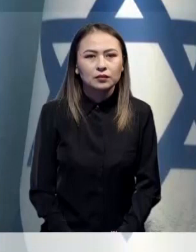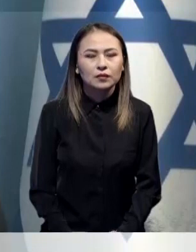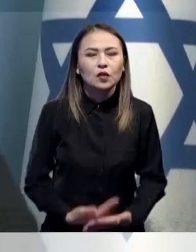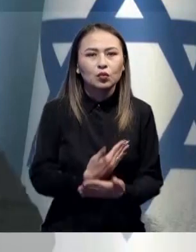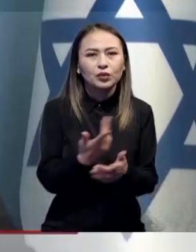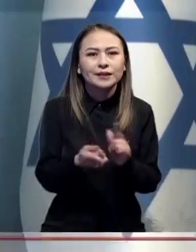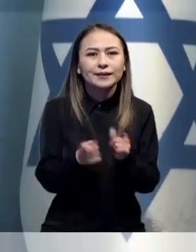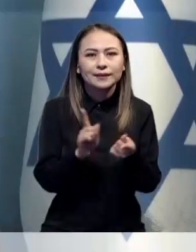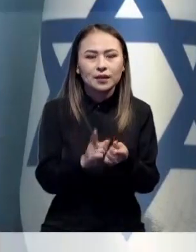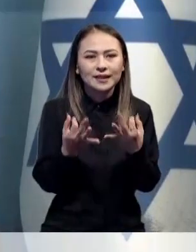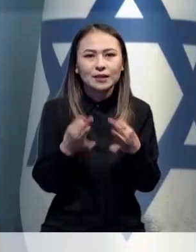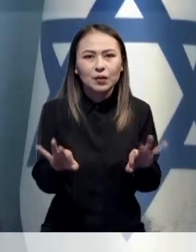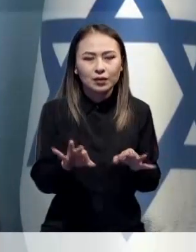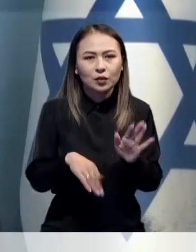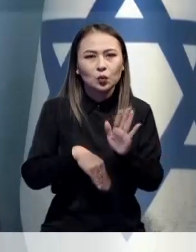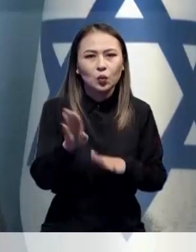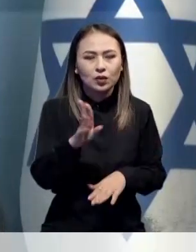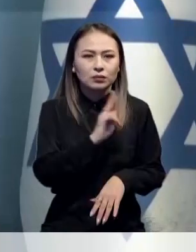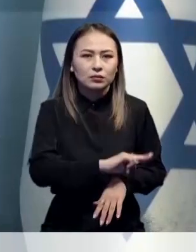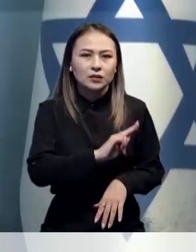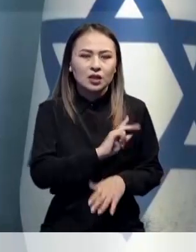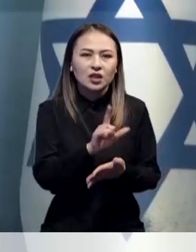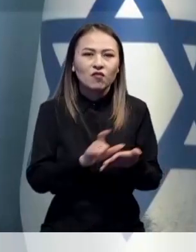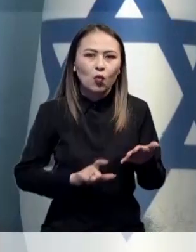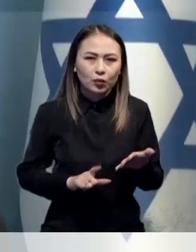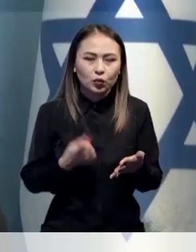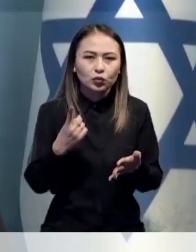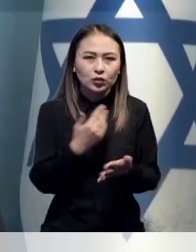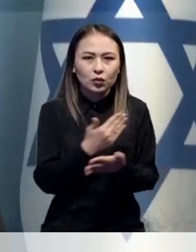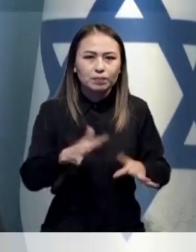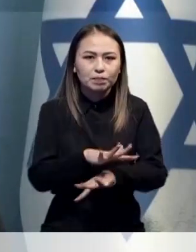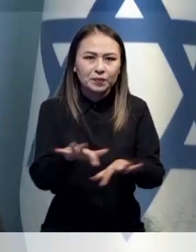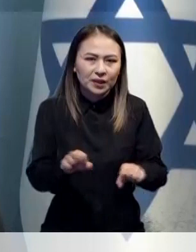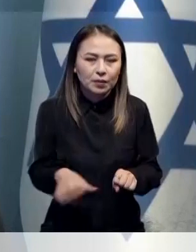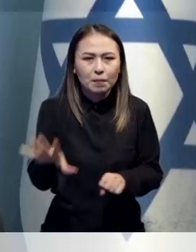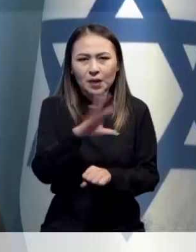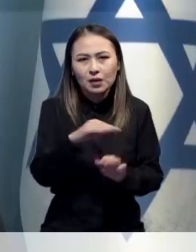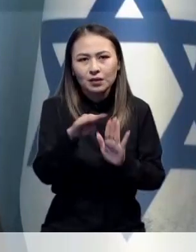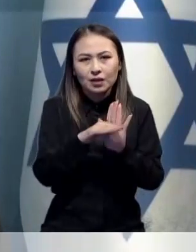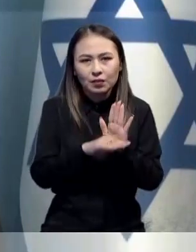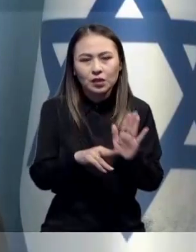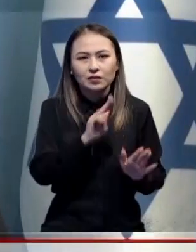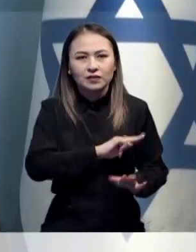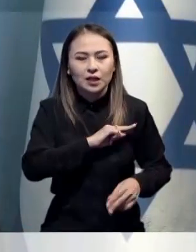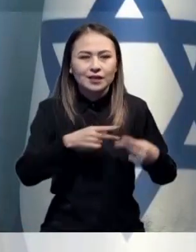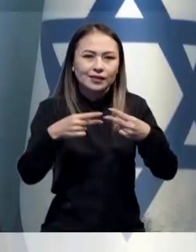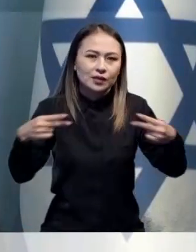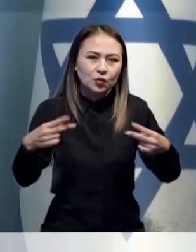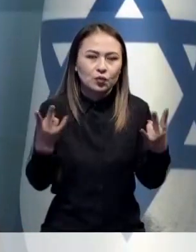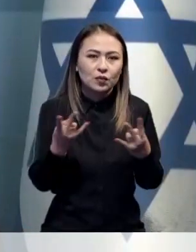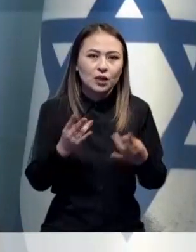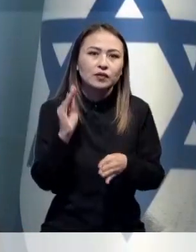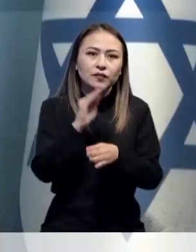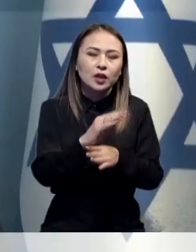Бұл керісінше демократияны нығайтуға бағытталған реформа. Өйткені ол биліктің барлық тармақтарының өкілеттігін теңестіруді көздейді.